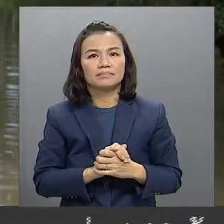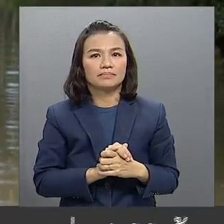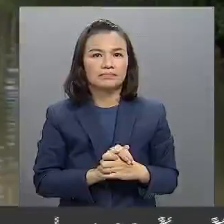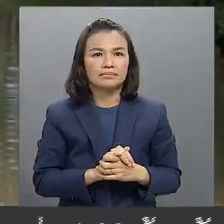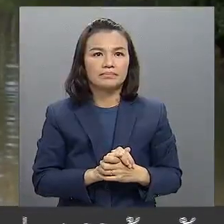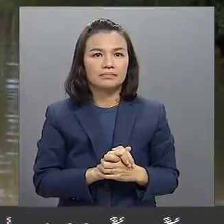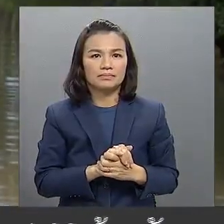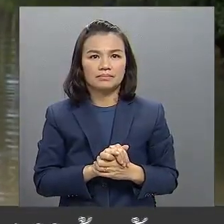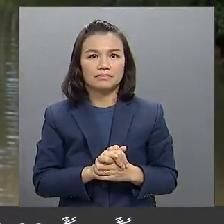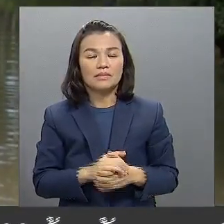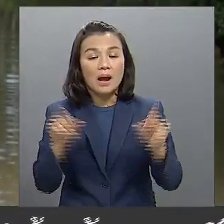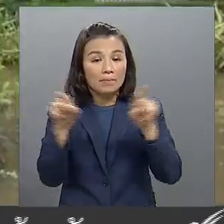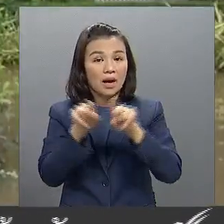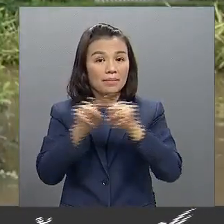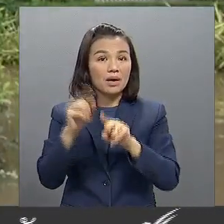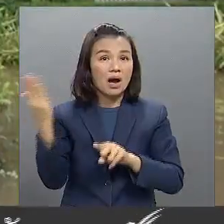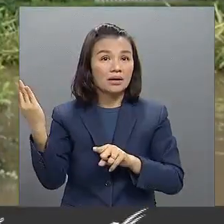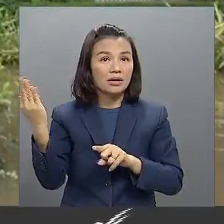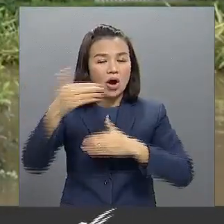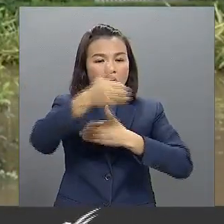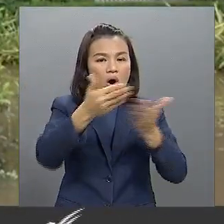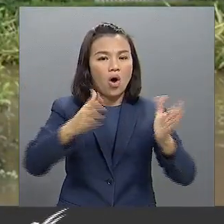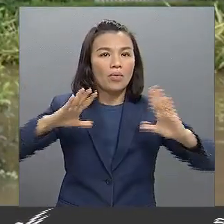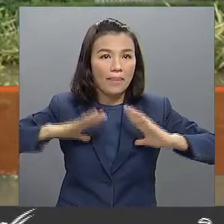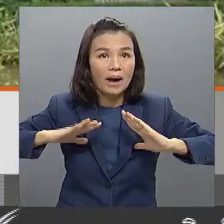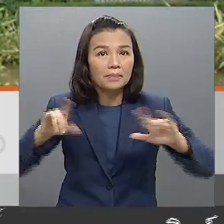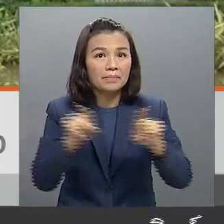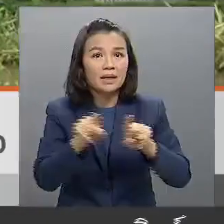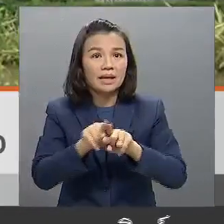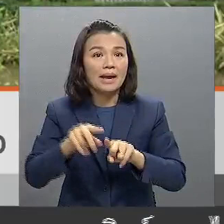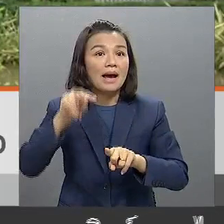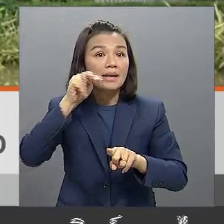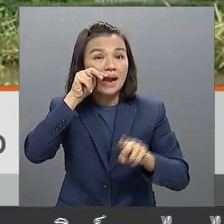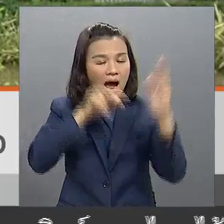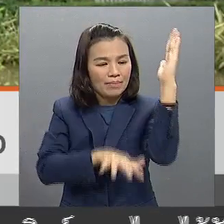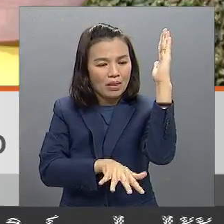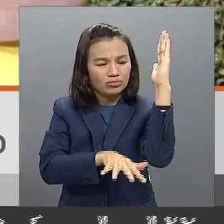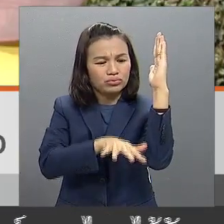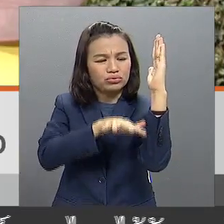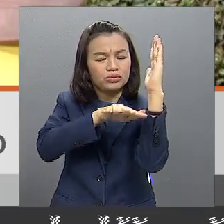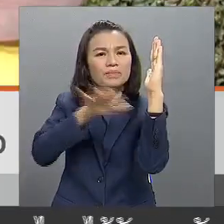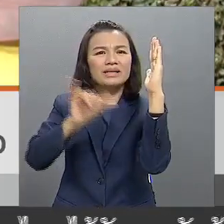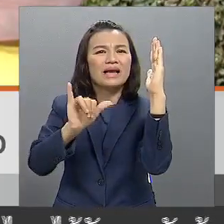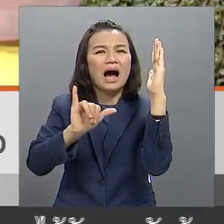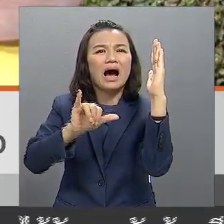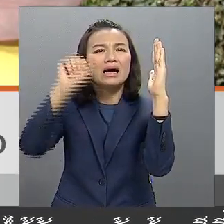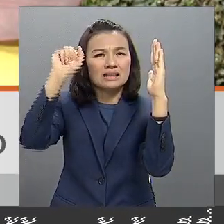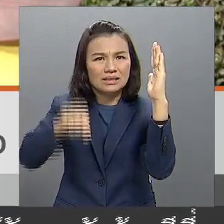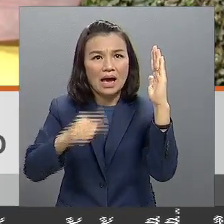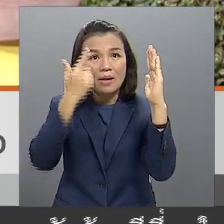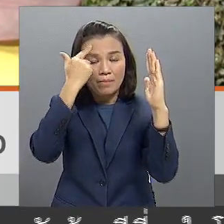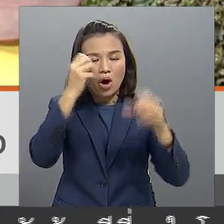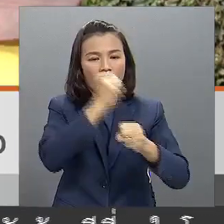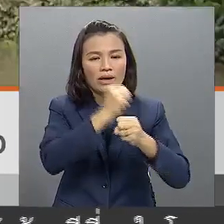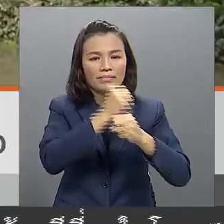ม่แตกต่างไปจากสภาพของรีสอร์ทบ้านสวนนินวัดแม้ปริมาณน้ำจะไม่เอ่อล้นจนถึงห้องพักเกือบ30หลังเพราะก่อสร้างยกพื้นสูง